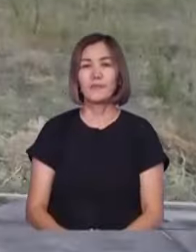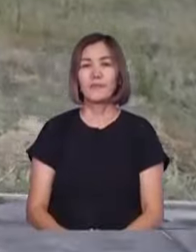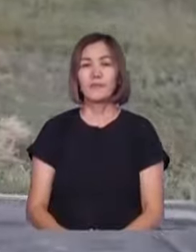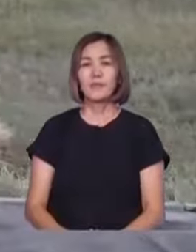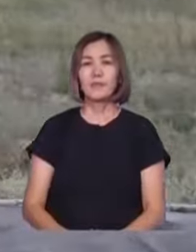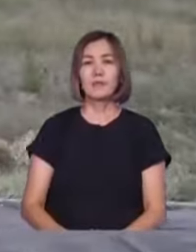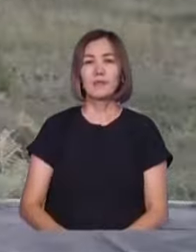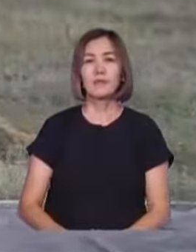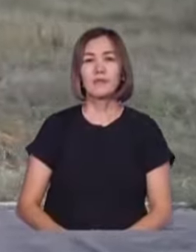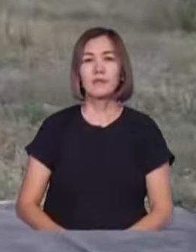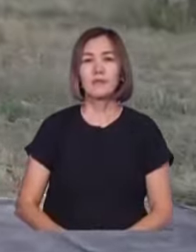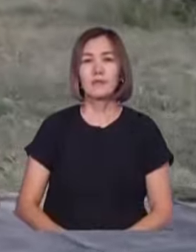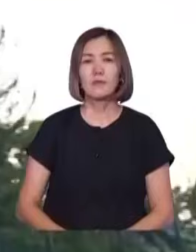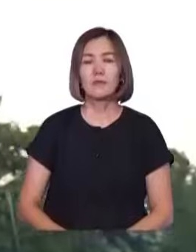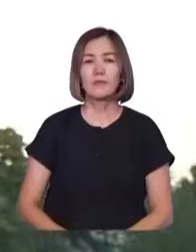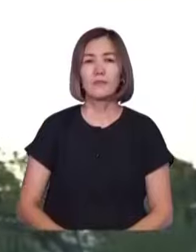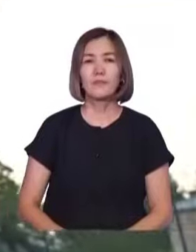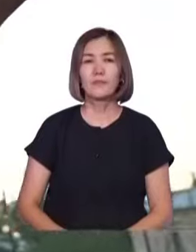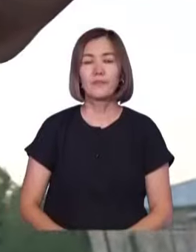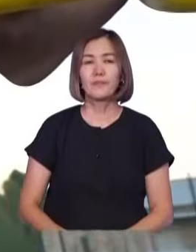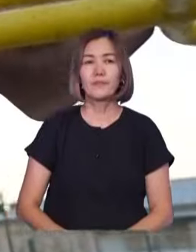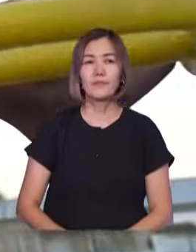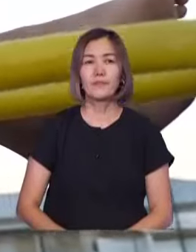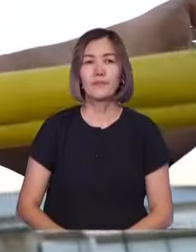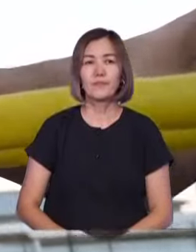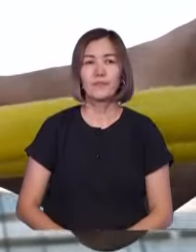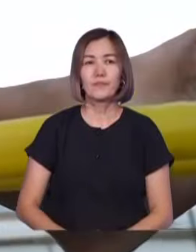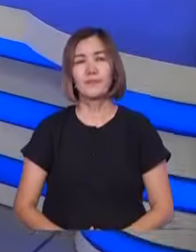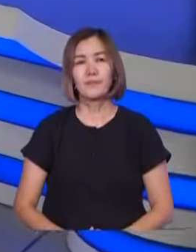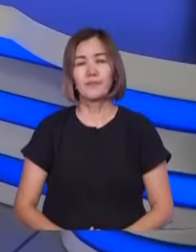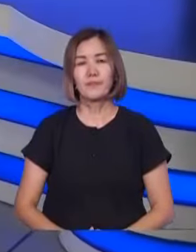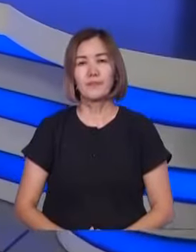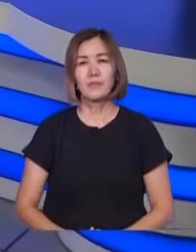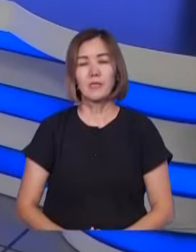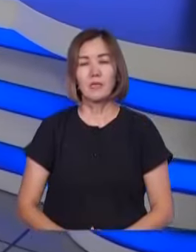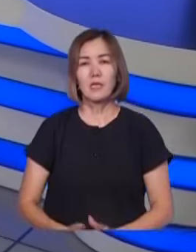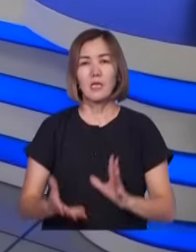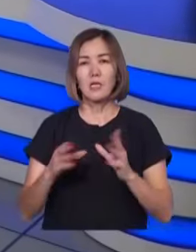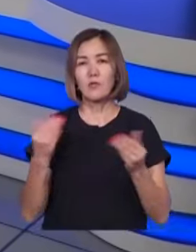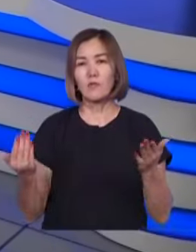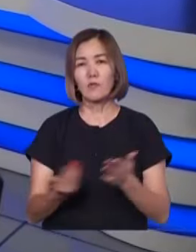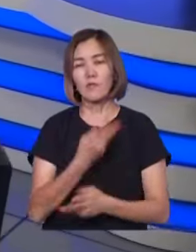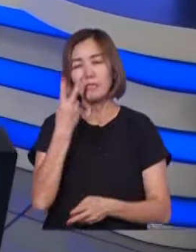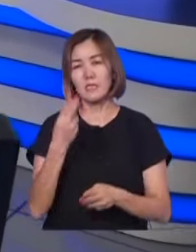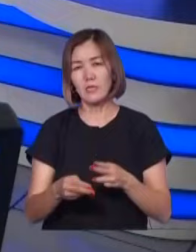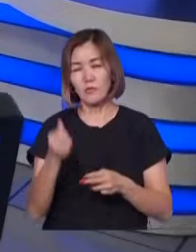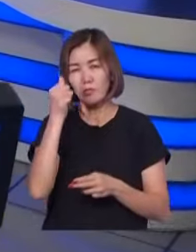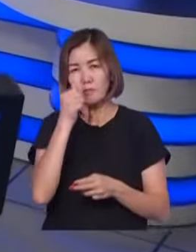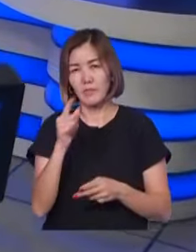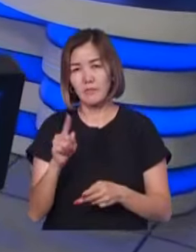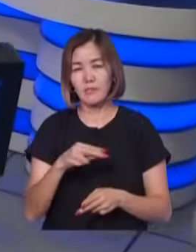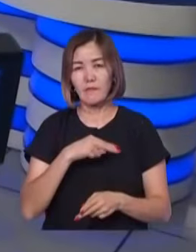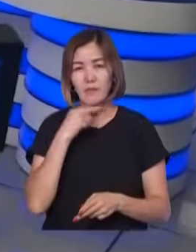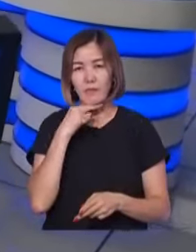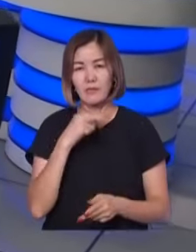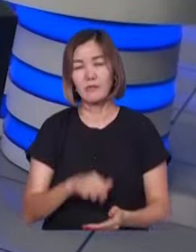мушу Габит Абдрахман телерадиокомпания тсу Панфиловский район на этом У меня всё оставайтесь на телеканале тсу